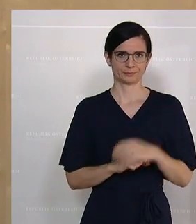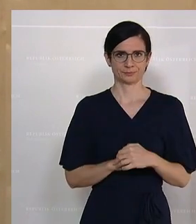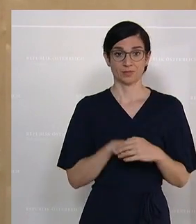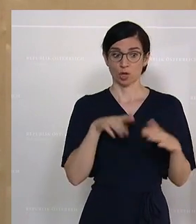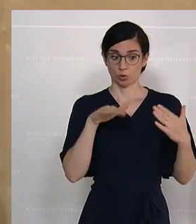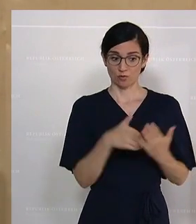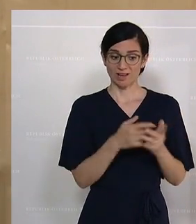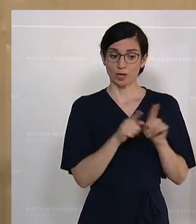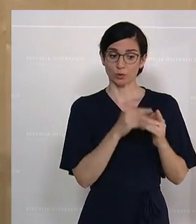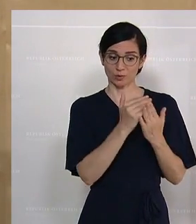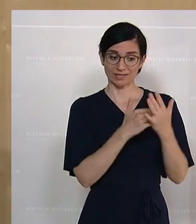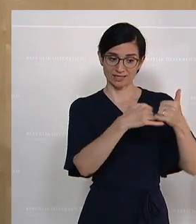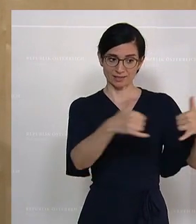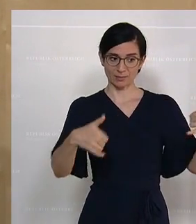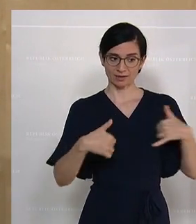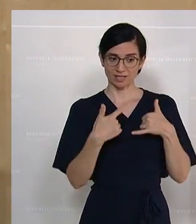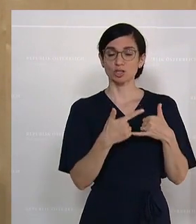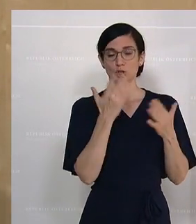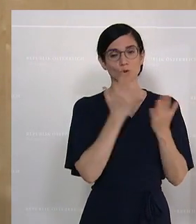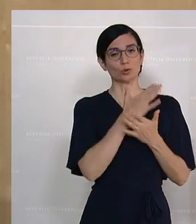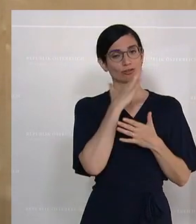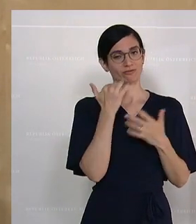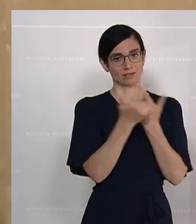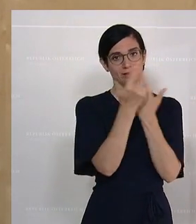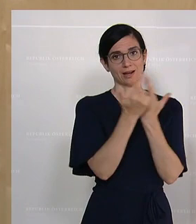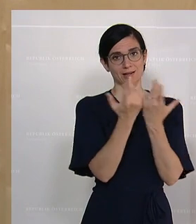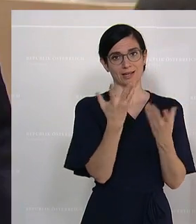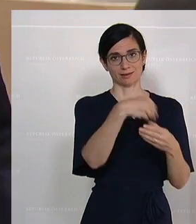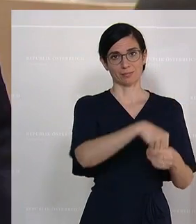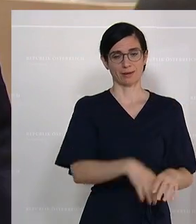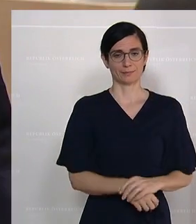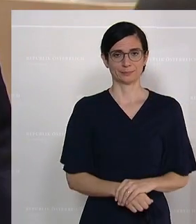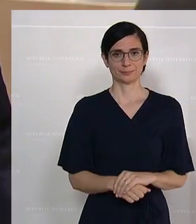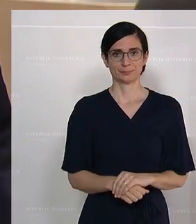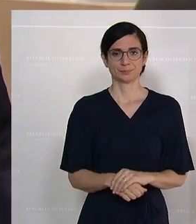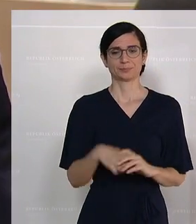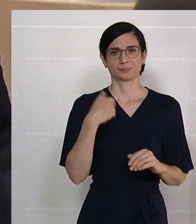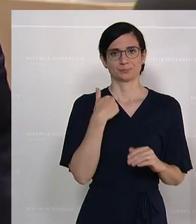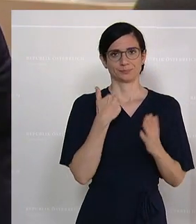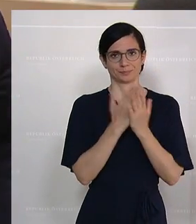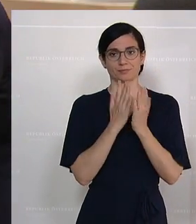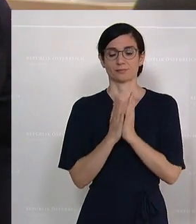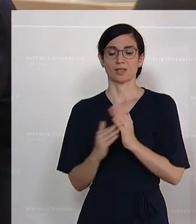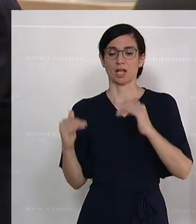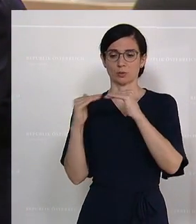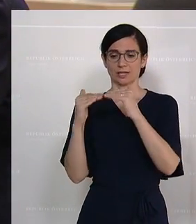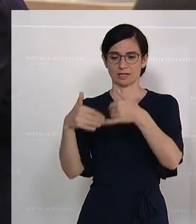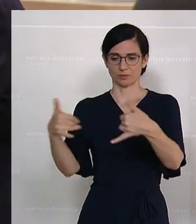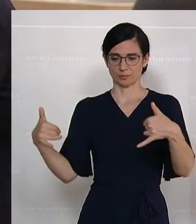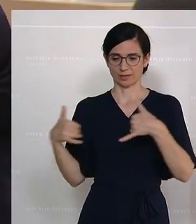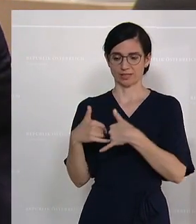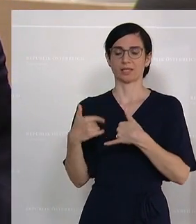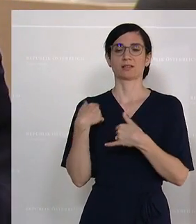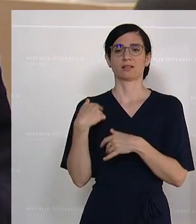gesetzespakete die bei ihnen hier jetzt vorliegen also ich sagte ausgleichs paket entlastungspaket